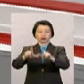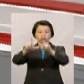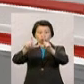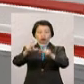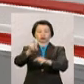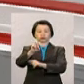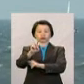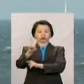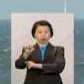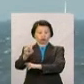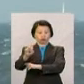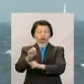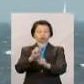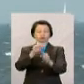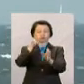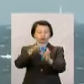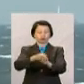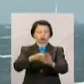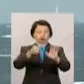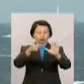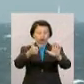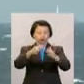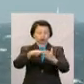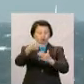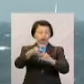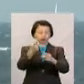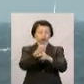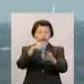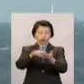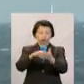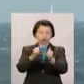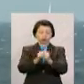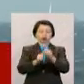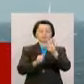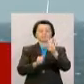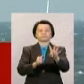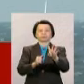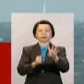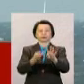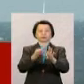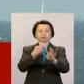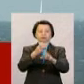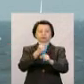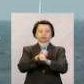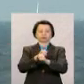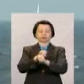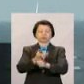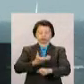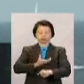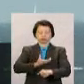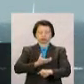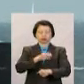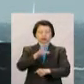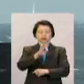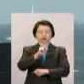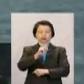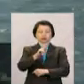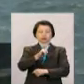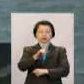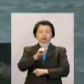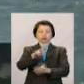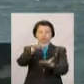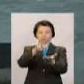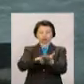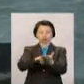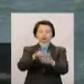2020. Skuad negara menyertai 6 acara pada edisi kali ini dengan 4 daripadanya berhasil menyumbang pingat. Muhammad Fauzi Kamansyah